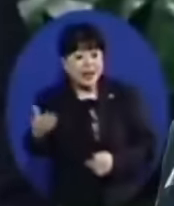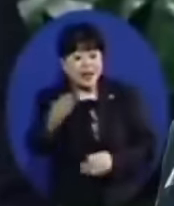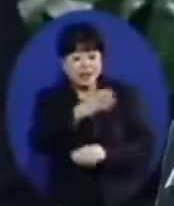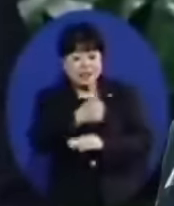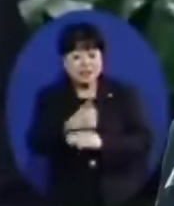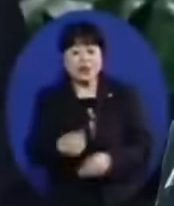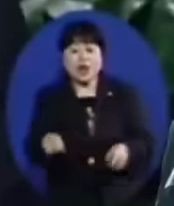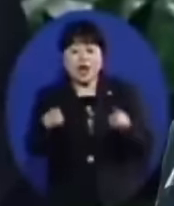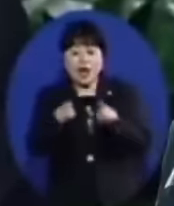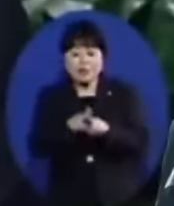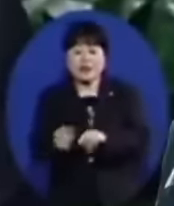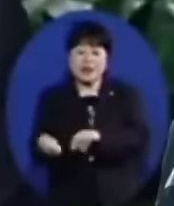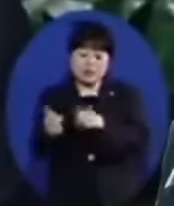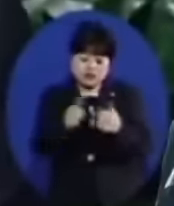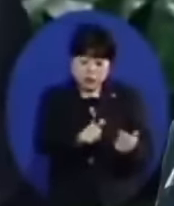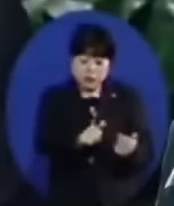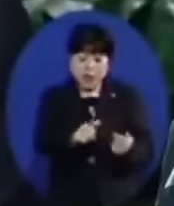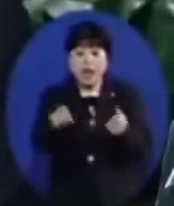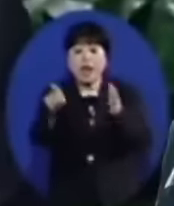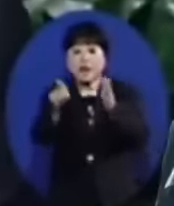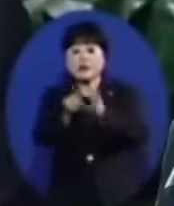그리스도와 함께 죽었다고 믿으라는 것입니다.